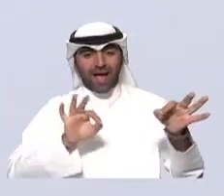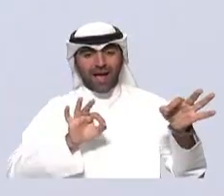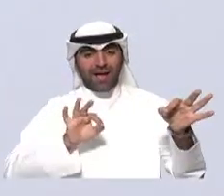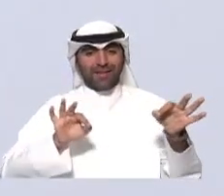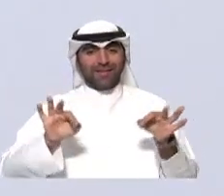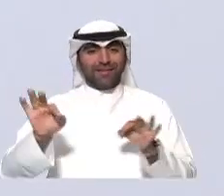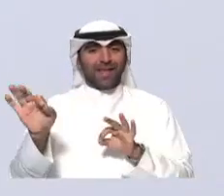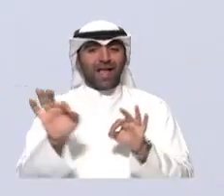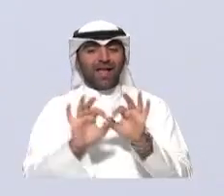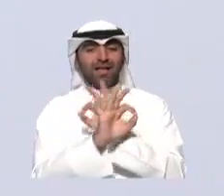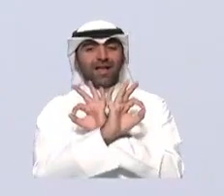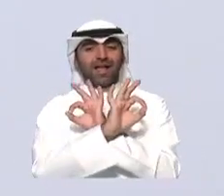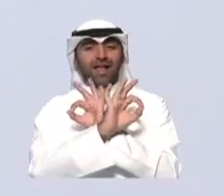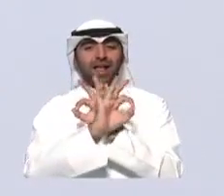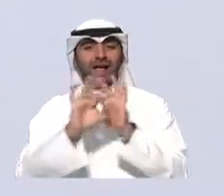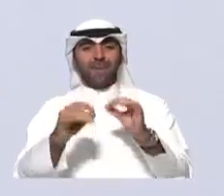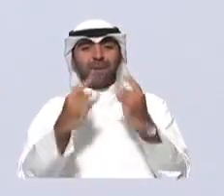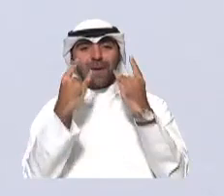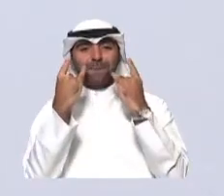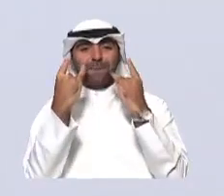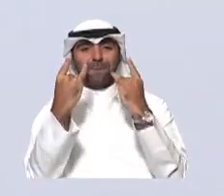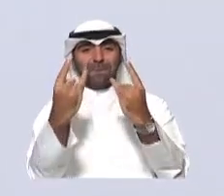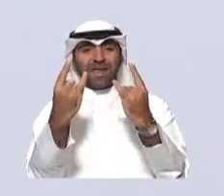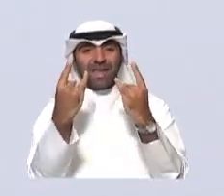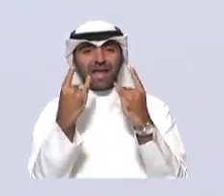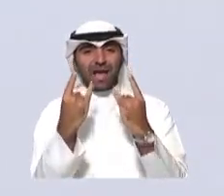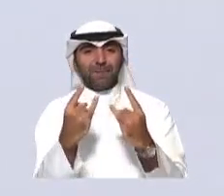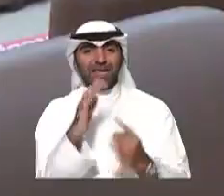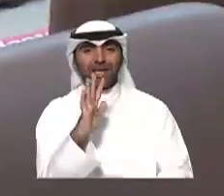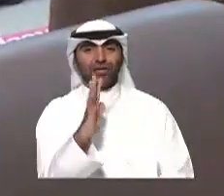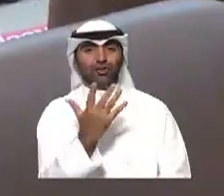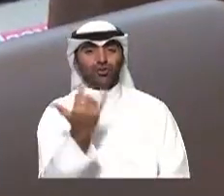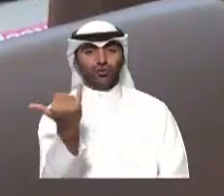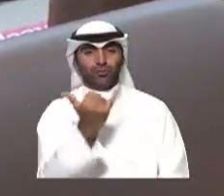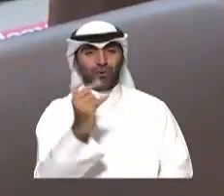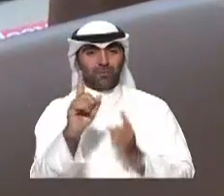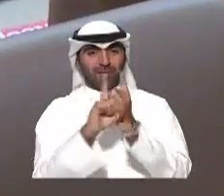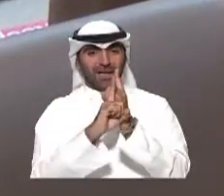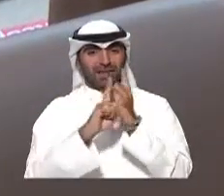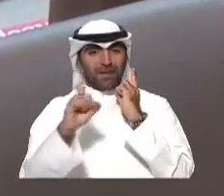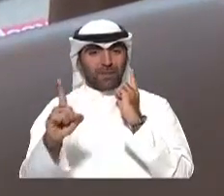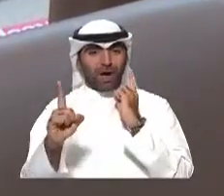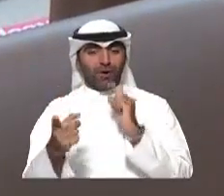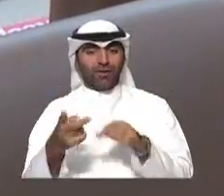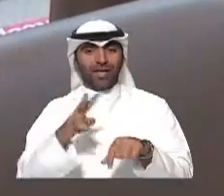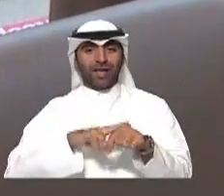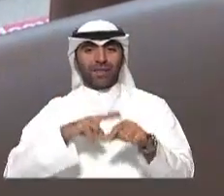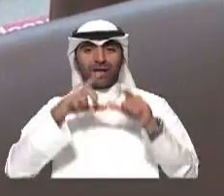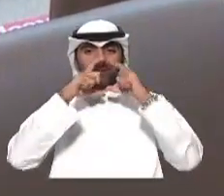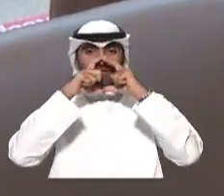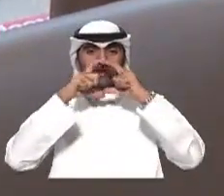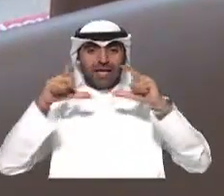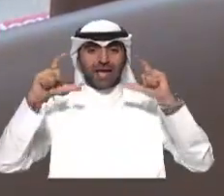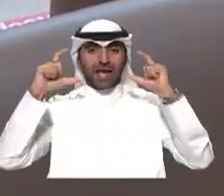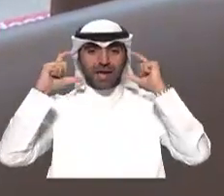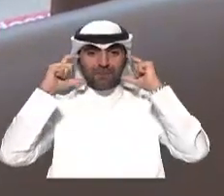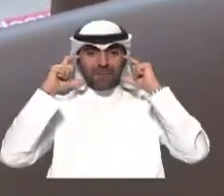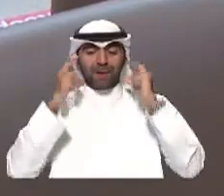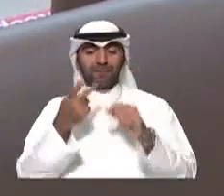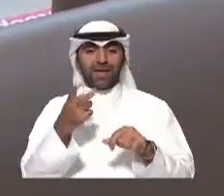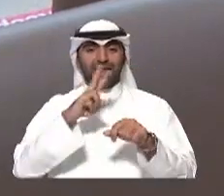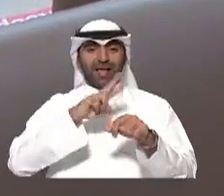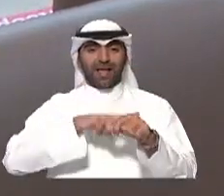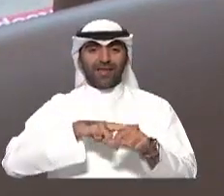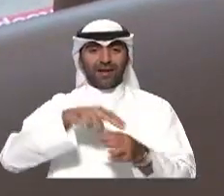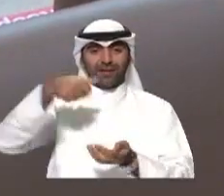العمل مع التقيد الكامل ببصمة الدوام الرسمي، والتي شهدت انسيابية كبيرة بلا تزاحم